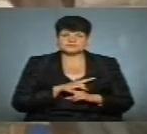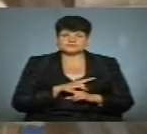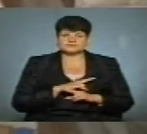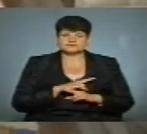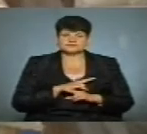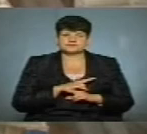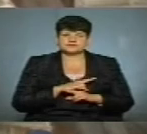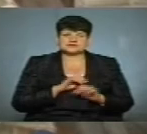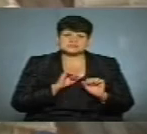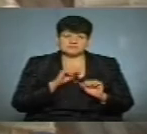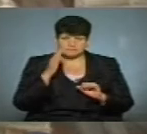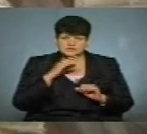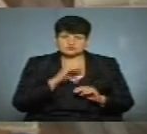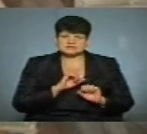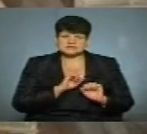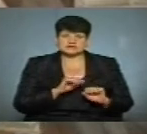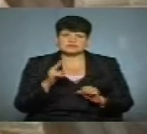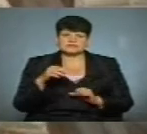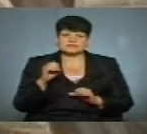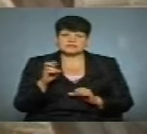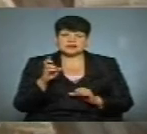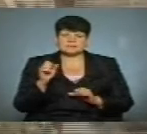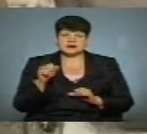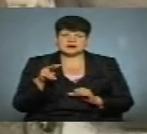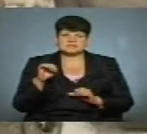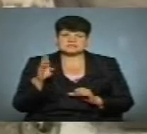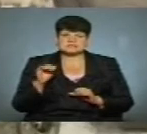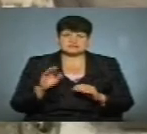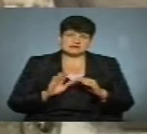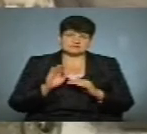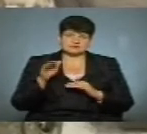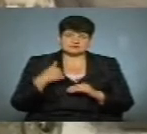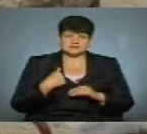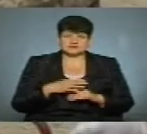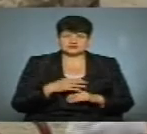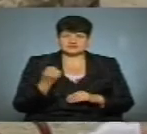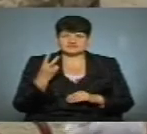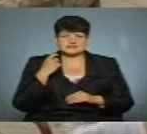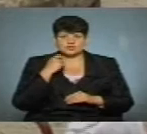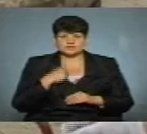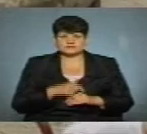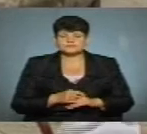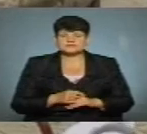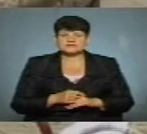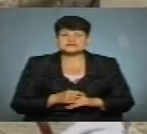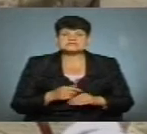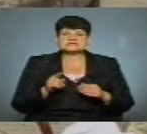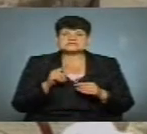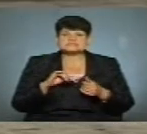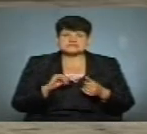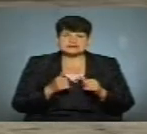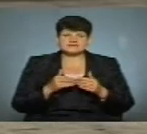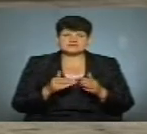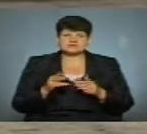загинув, захищаючи Дебальцево на Санджарівці на висоті. Мені тоді було 12 років. Замість випускника Назара